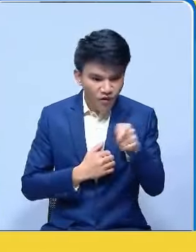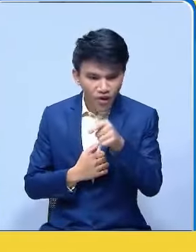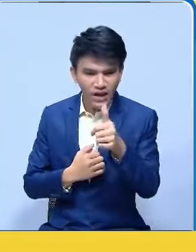กลางๆเมาแล้วกลางไงมันมาแปลกๆบ่เคยเห็นหน้าครับ